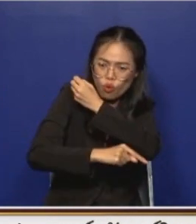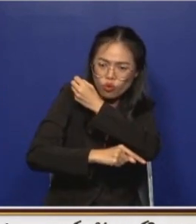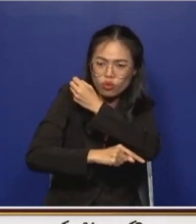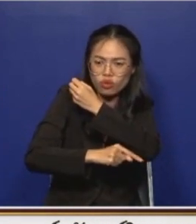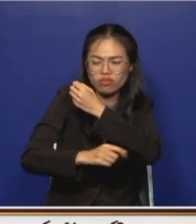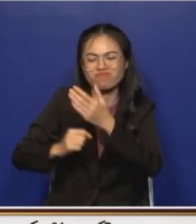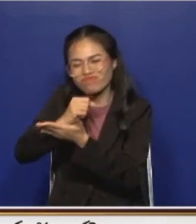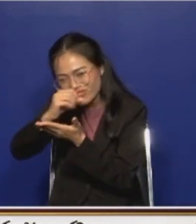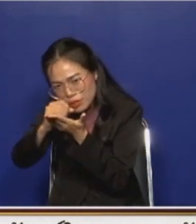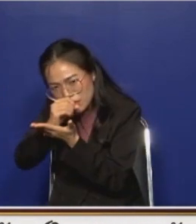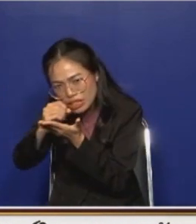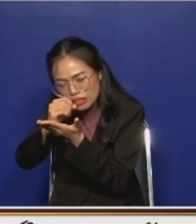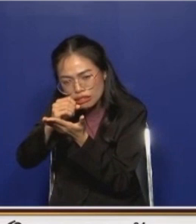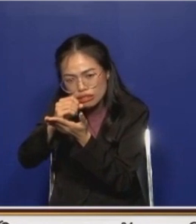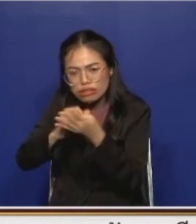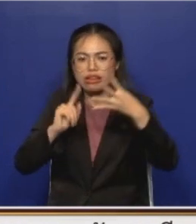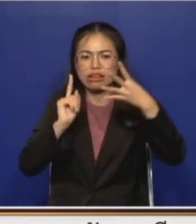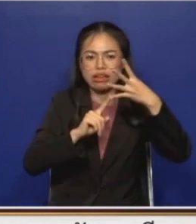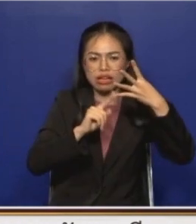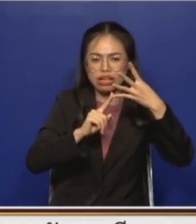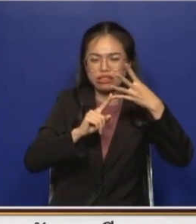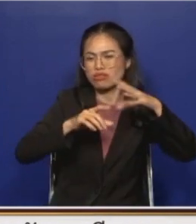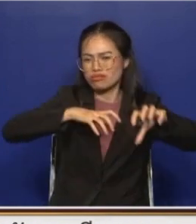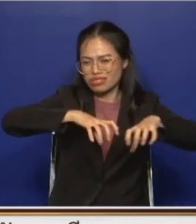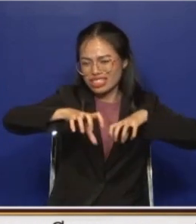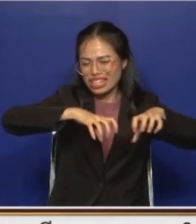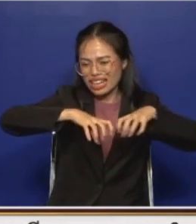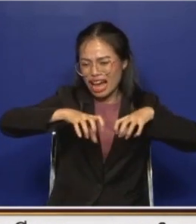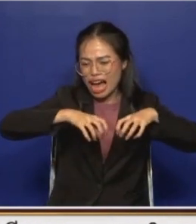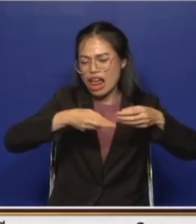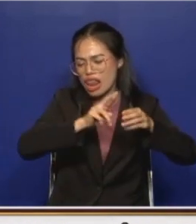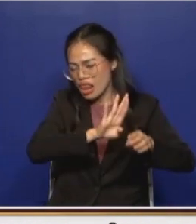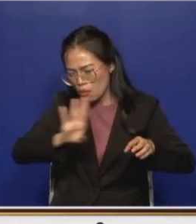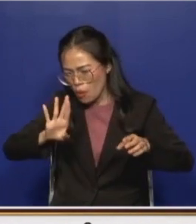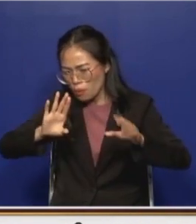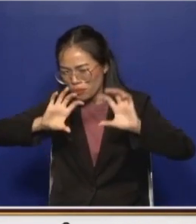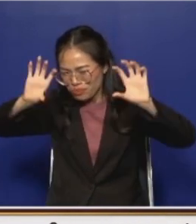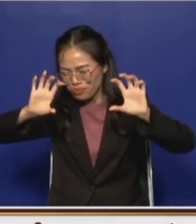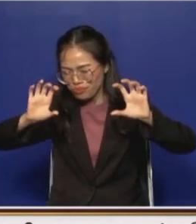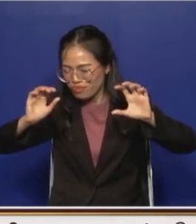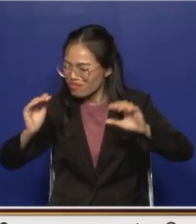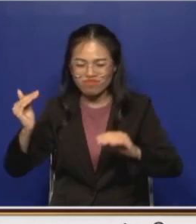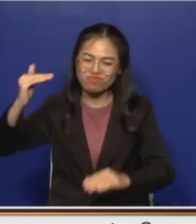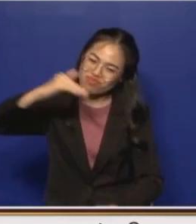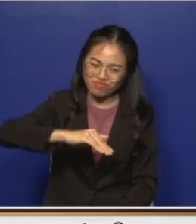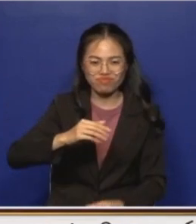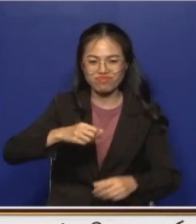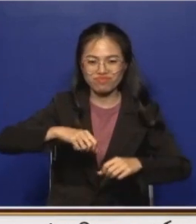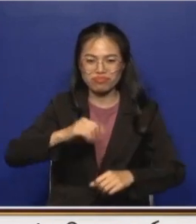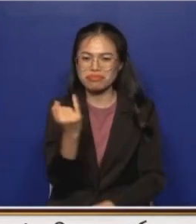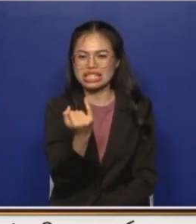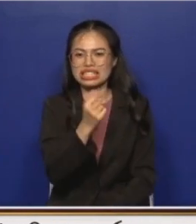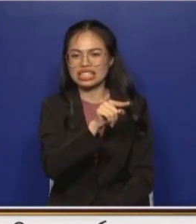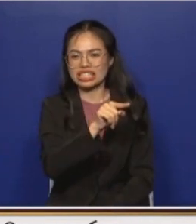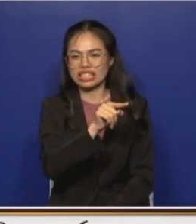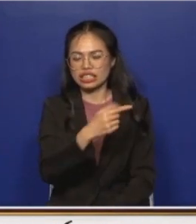ติดอันที่4ล้มเหลวในการบริหารราชการแผ่นดินโดยรวมผมมีหน้าที่ที่จะอธิบายให้